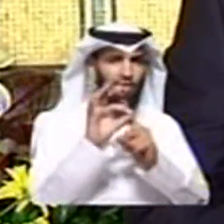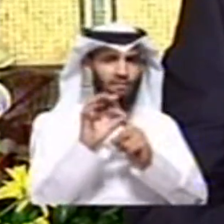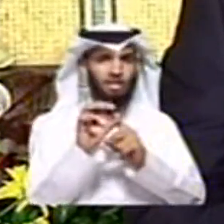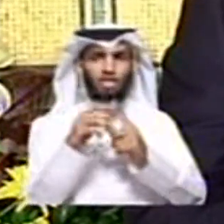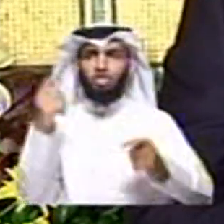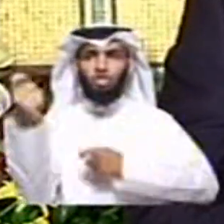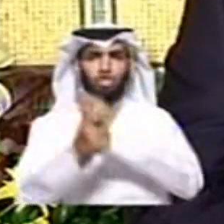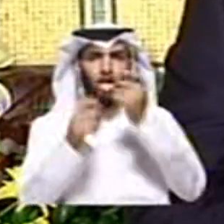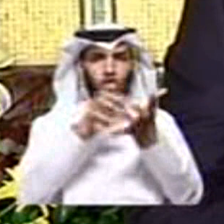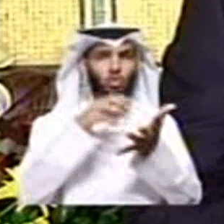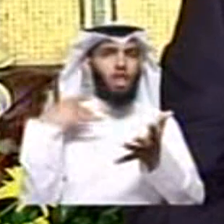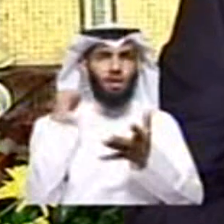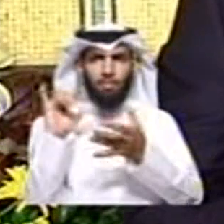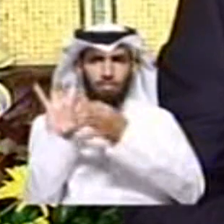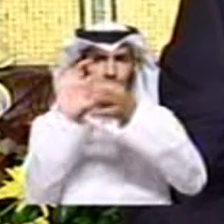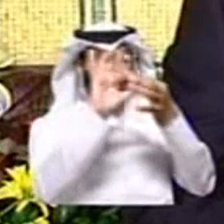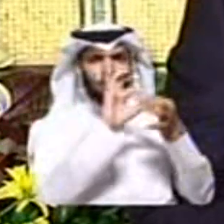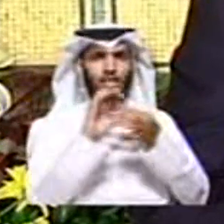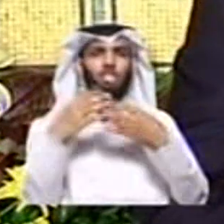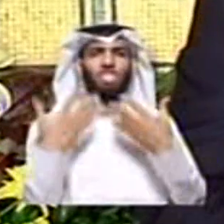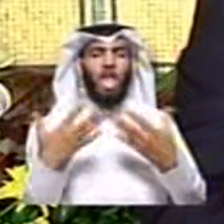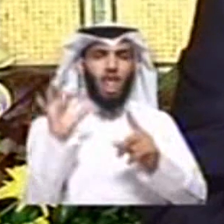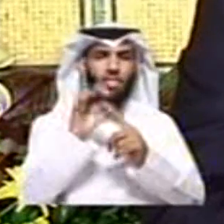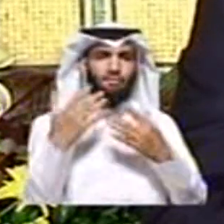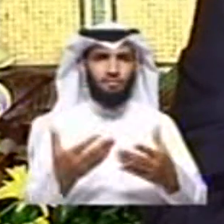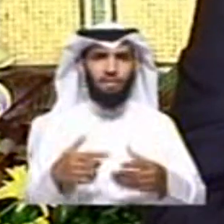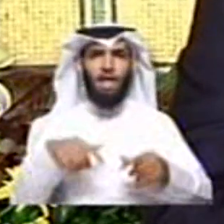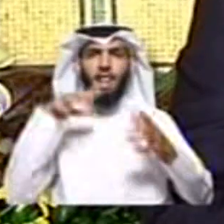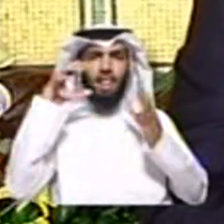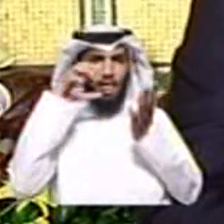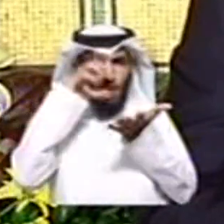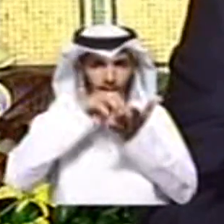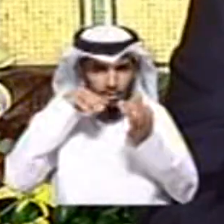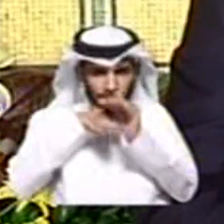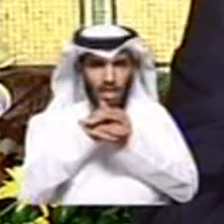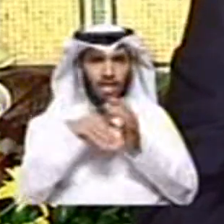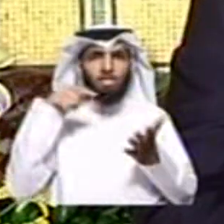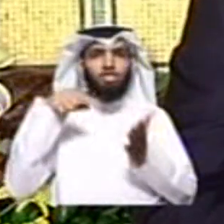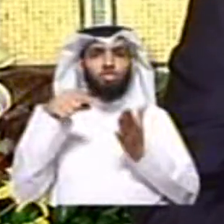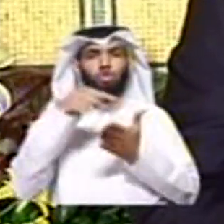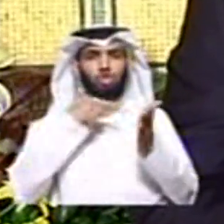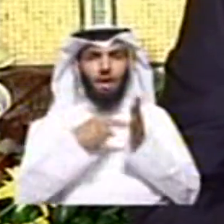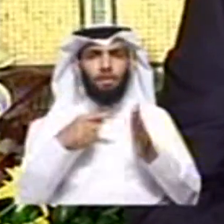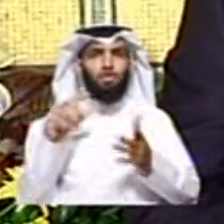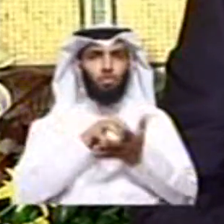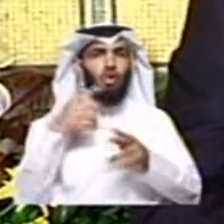التجارة بين الدول العربية. من داخل جامعة الدول العربية بالقاهرة، أحمد عطاء، تلفزيون دولة الكويت.